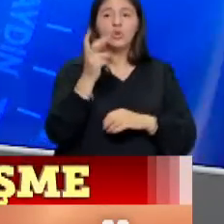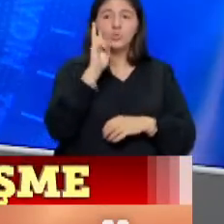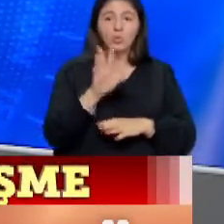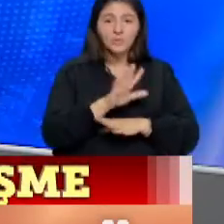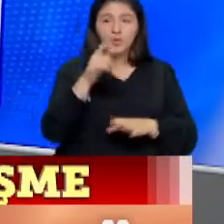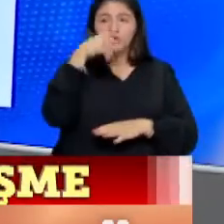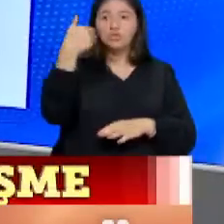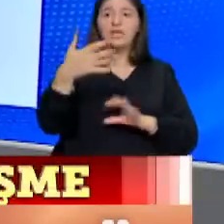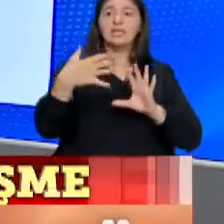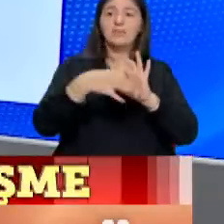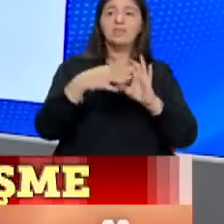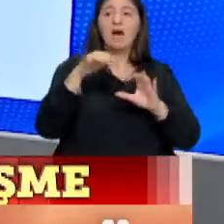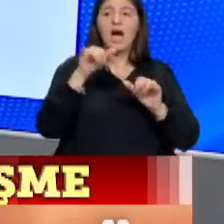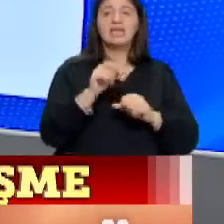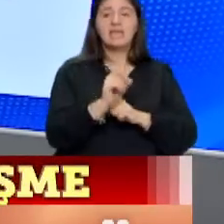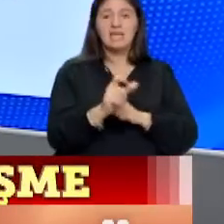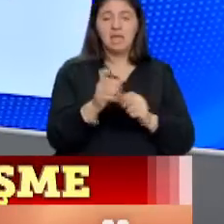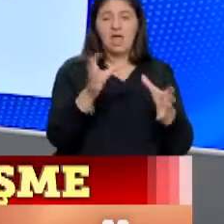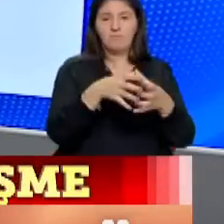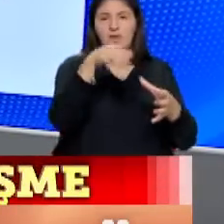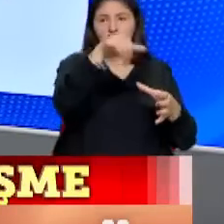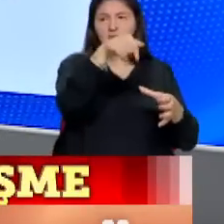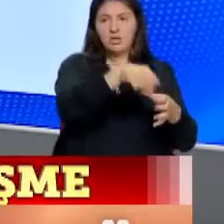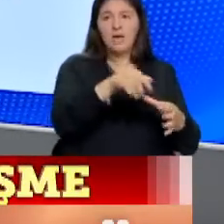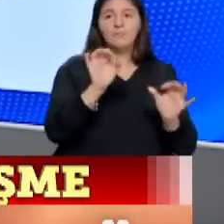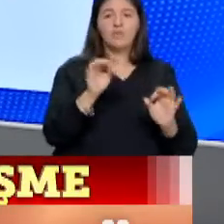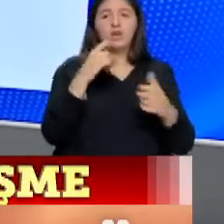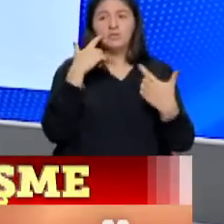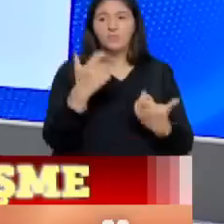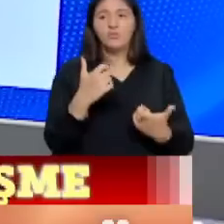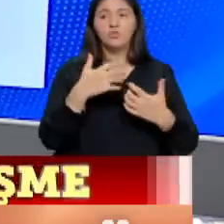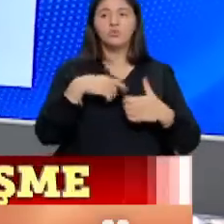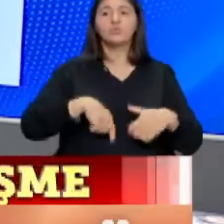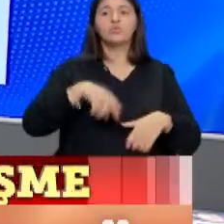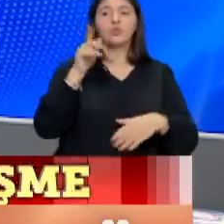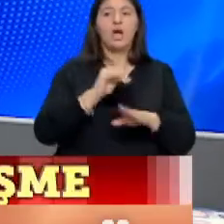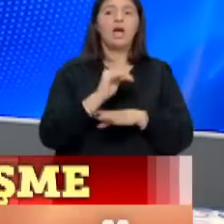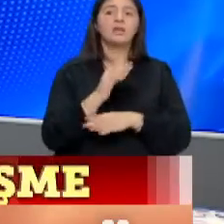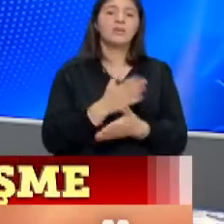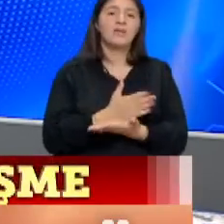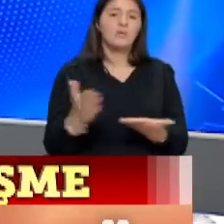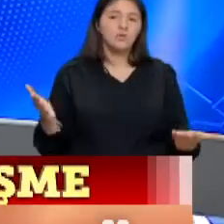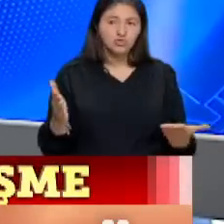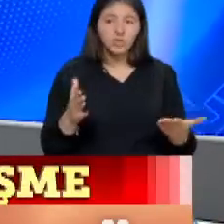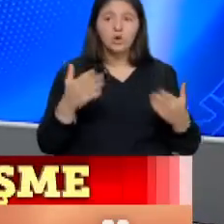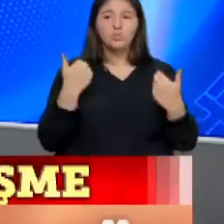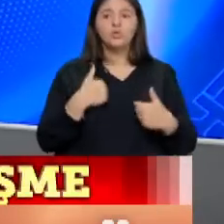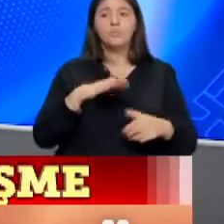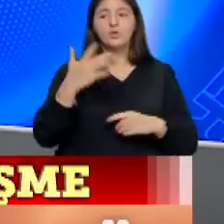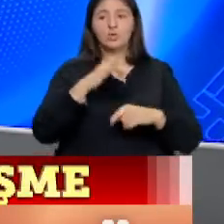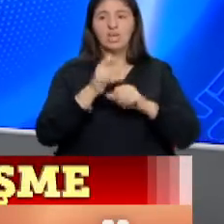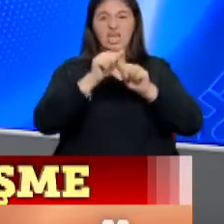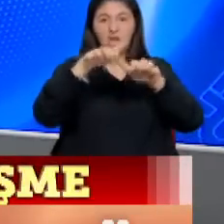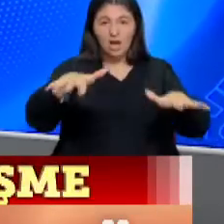görüldü yurt dışı temaslı ve aynı ildeler mevcut tedbirlere ve gündelik hayatımızda devam edeceğiz durum başka